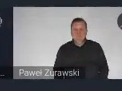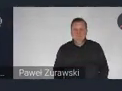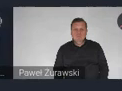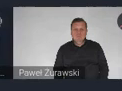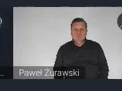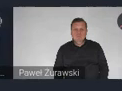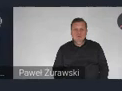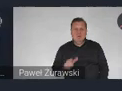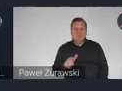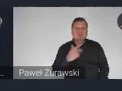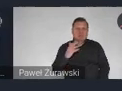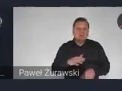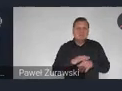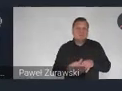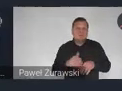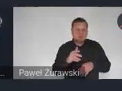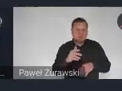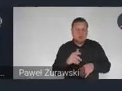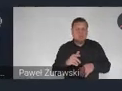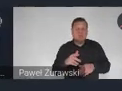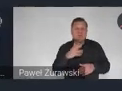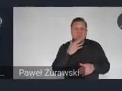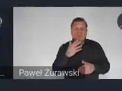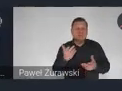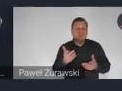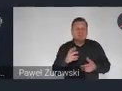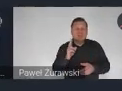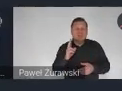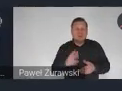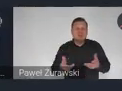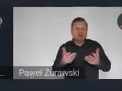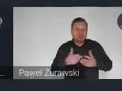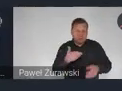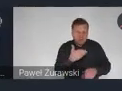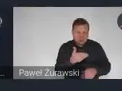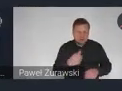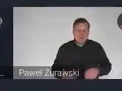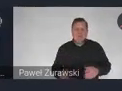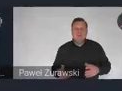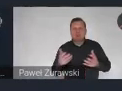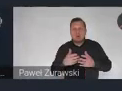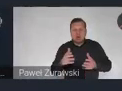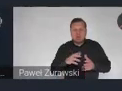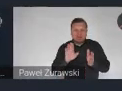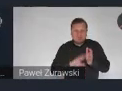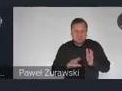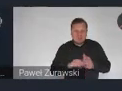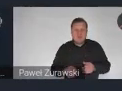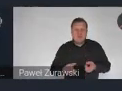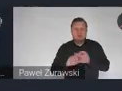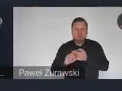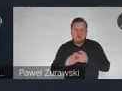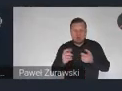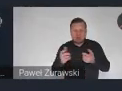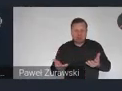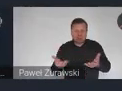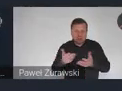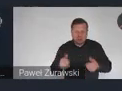znanej nam w formie prawnej a mianowicie stowarzyszenia w tym stowarzyszenia zwykłe związki stowarzyszeń